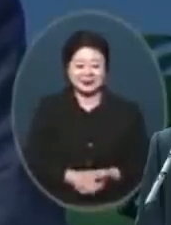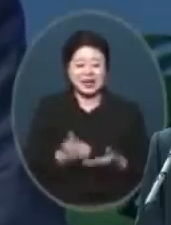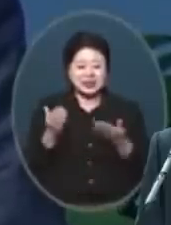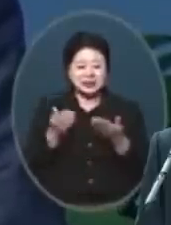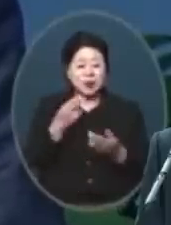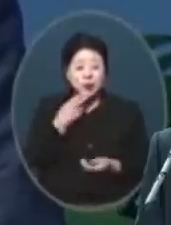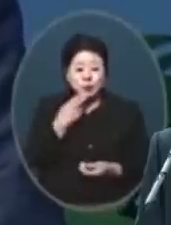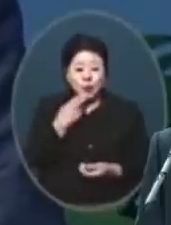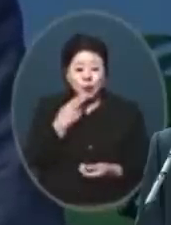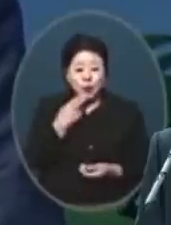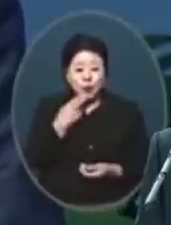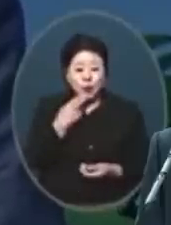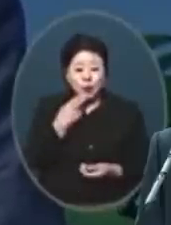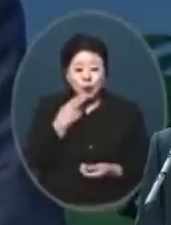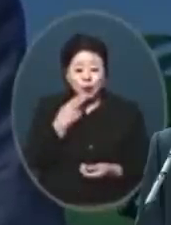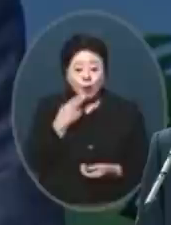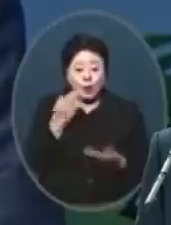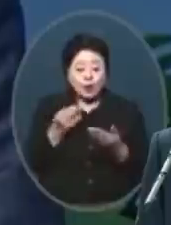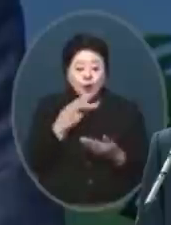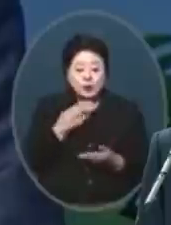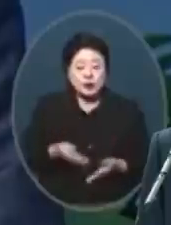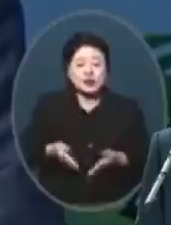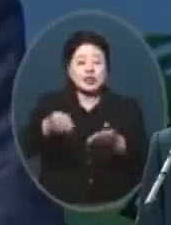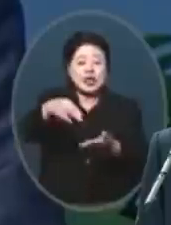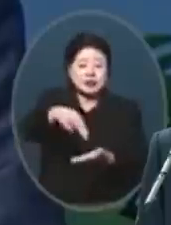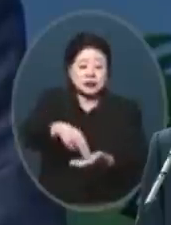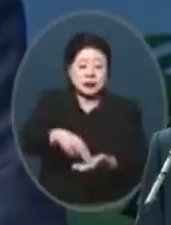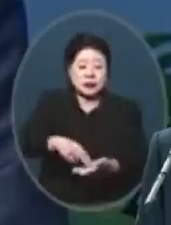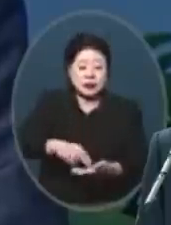직장도 없고 직업도 없고 길거리에 서서